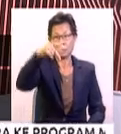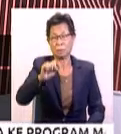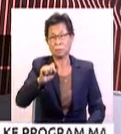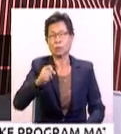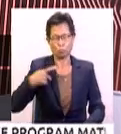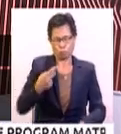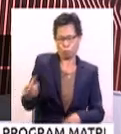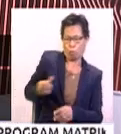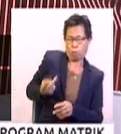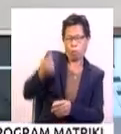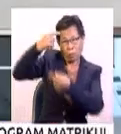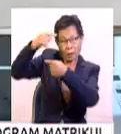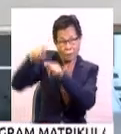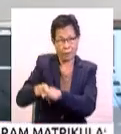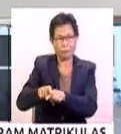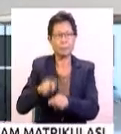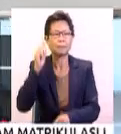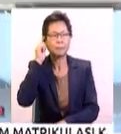aviation authorities.